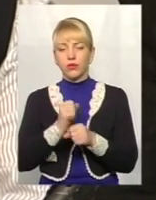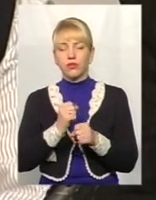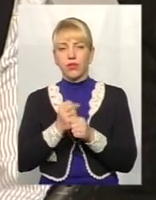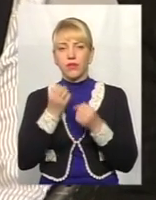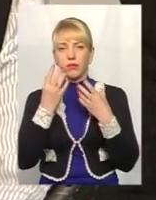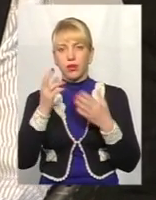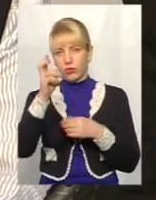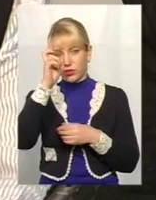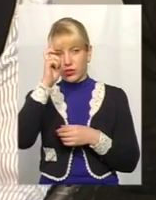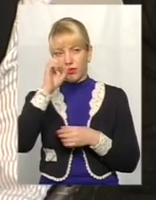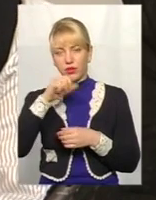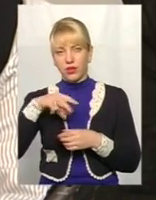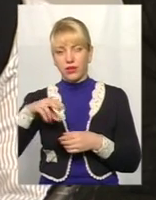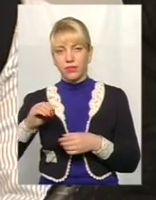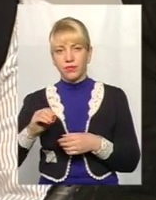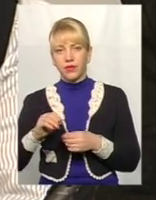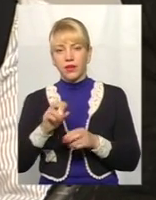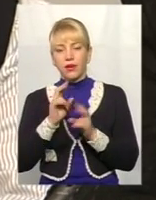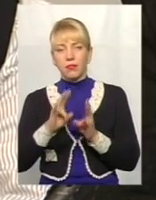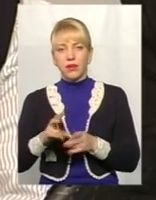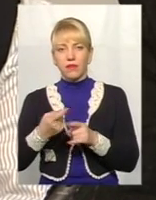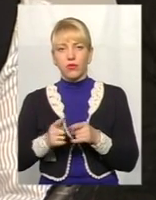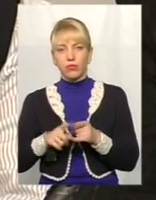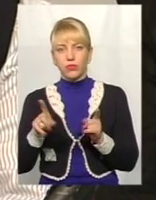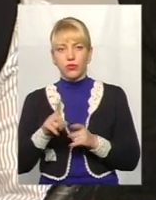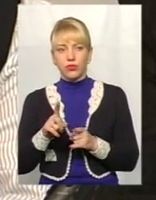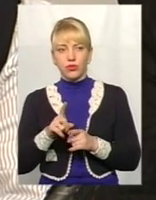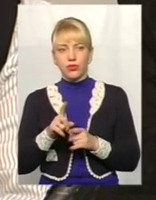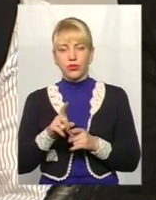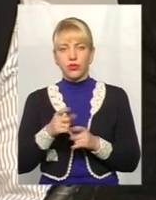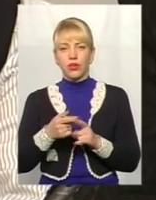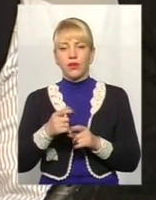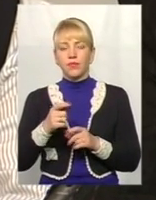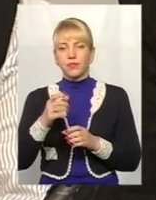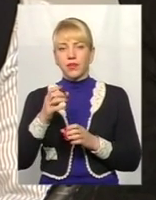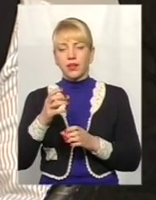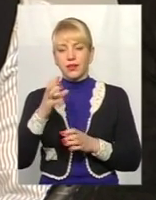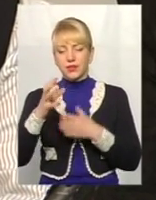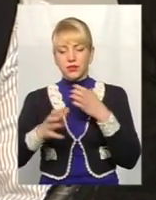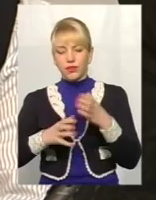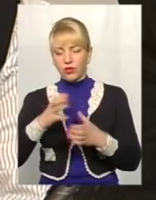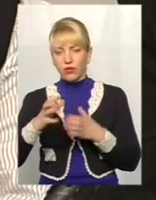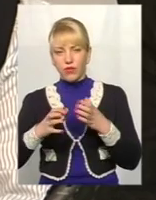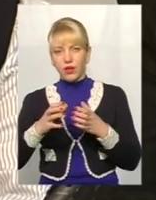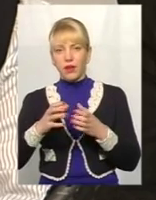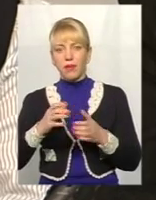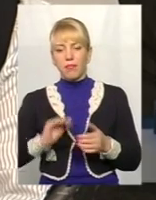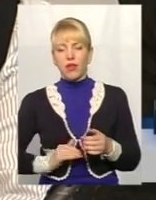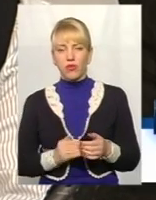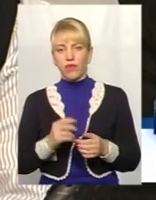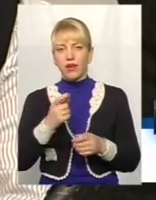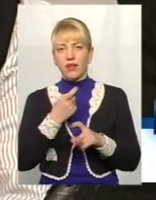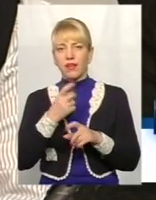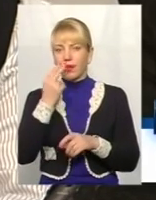благо держави. Але біда в тому, що Гітлер бачив світове панування через нищення єврейського населення. Це